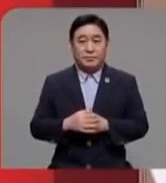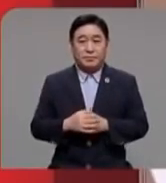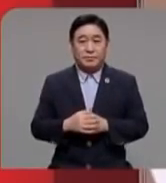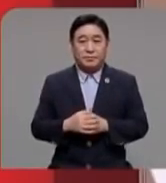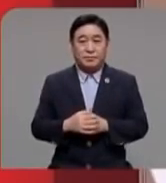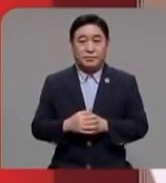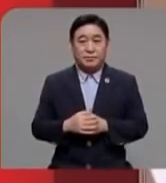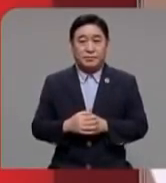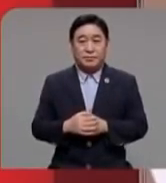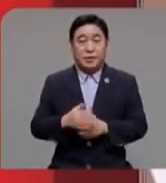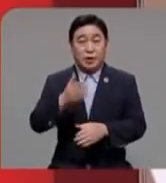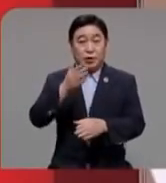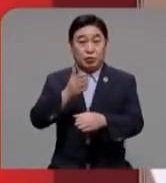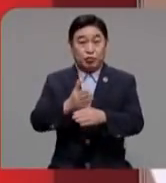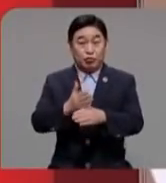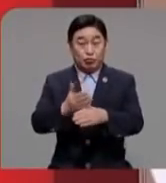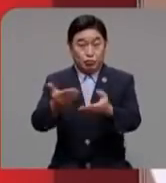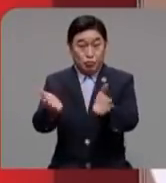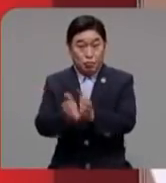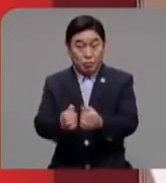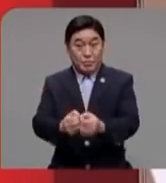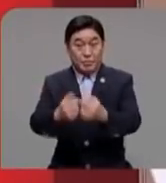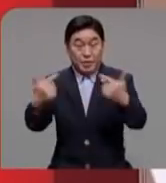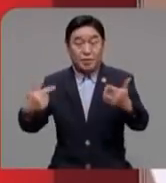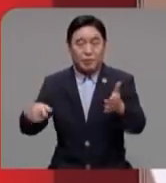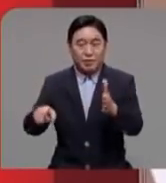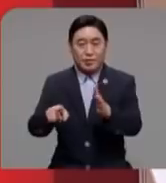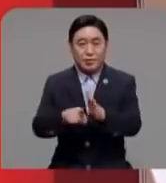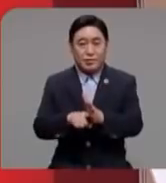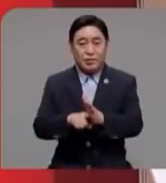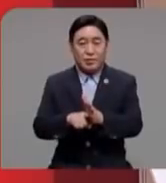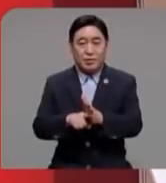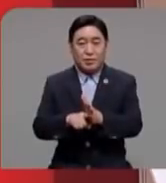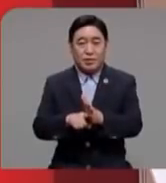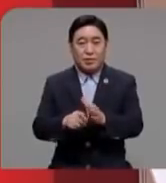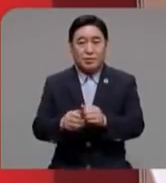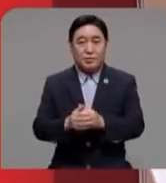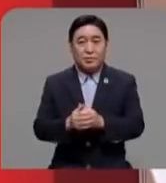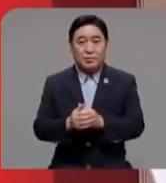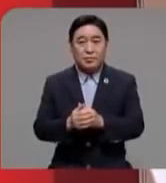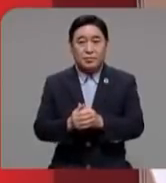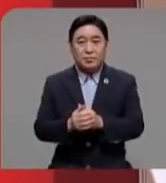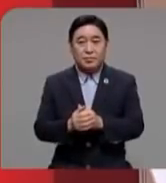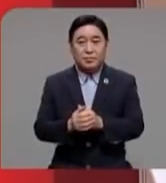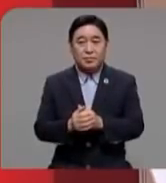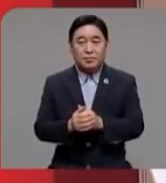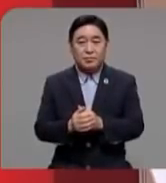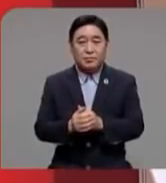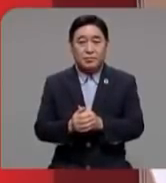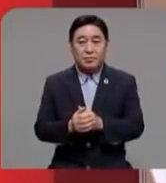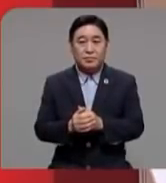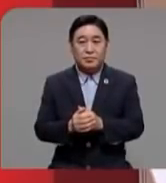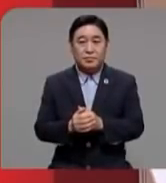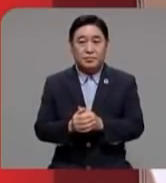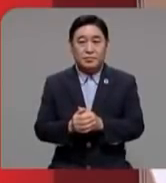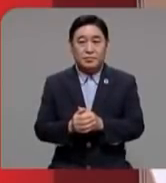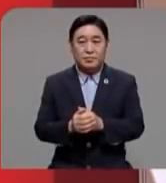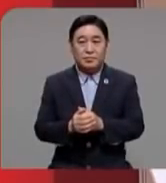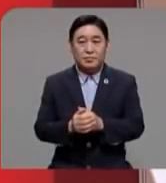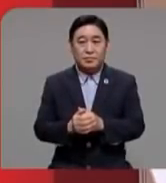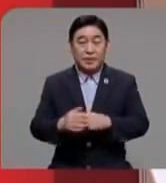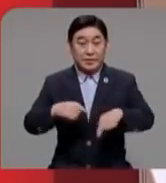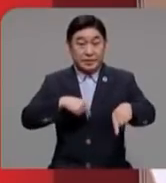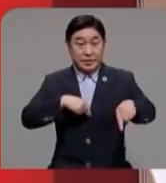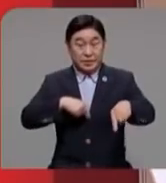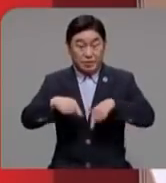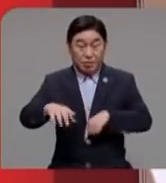그 중도 확장이라는 이제 차원에서 그 보면은 이제 저는 정치에